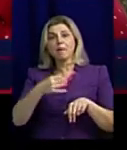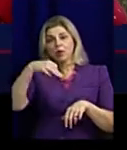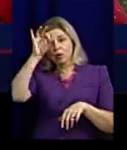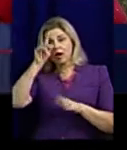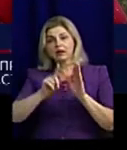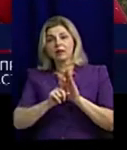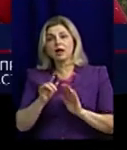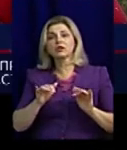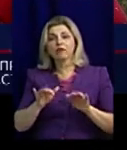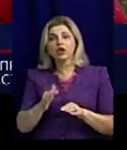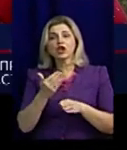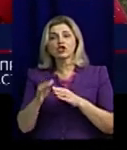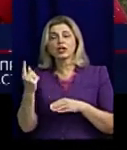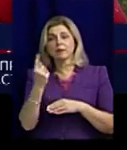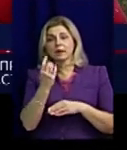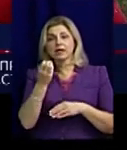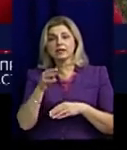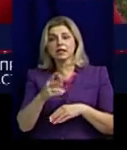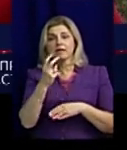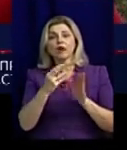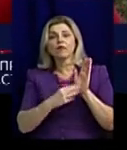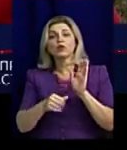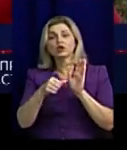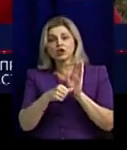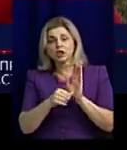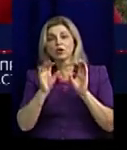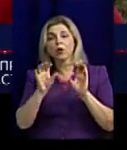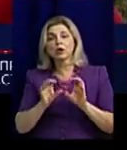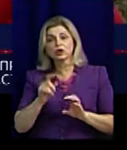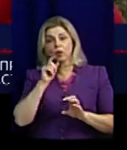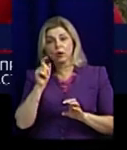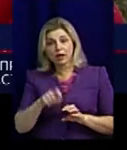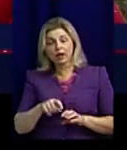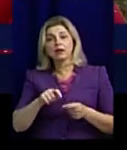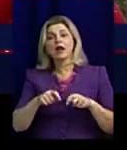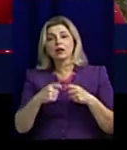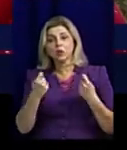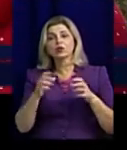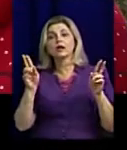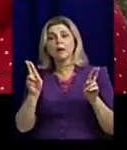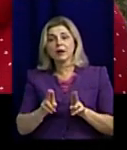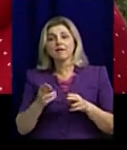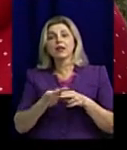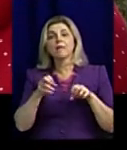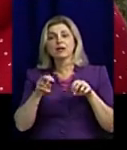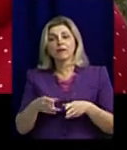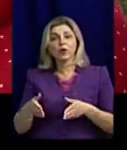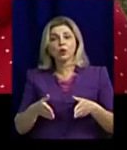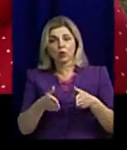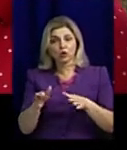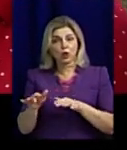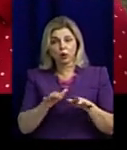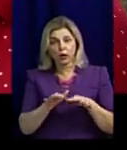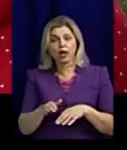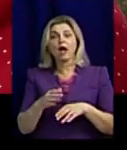провадження за ознаками частини 1 статті 286 Кримінального кодексу України «Порушення правил безпеки дорожнього руху».